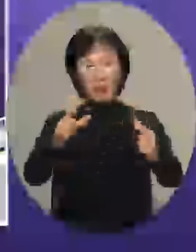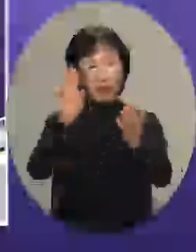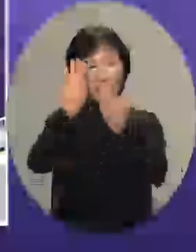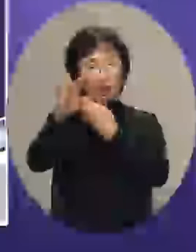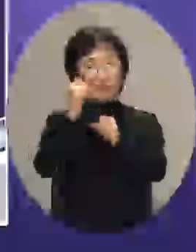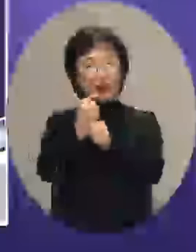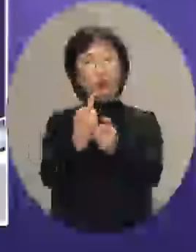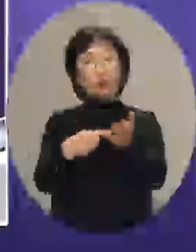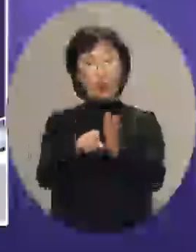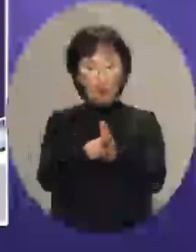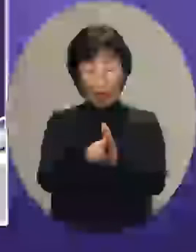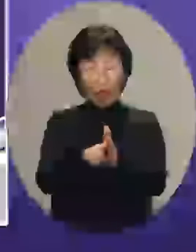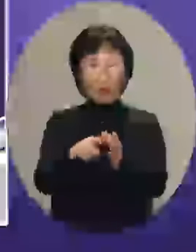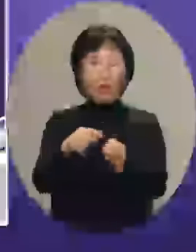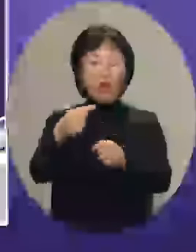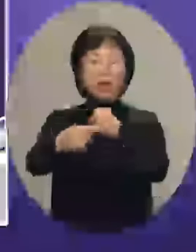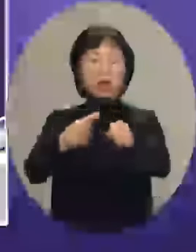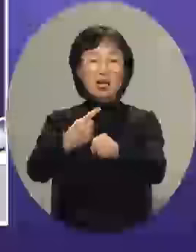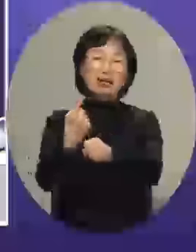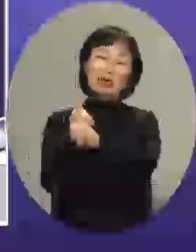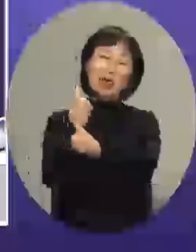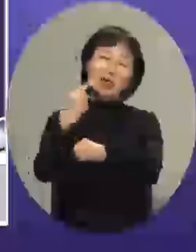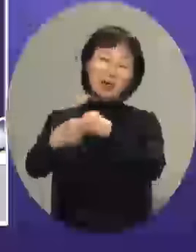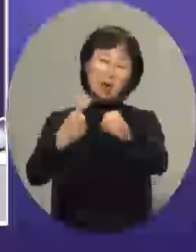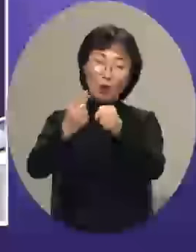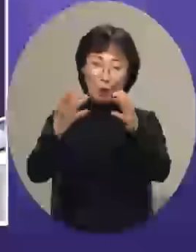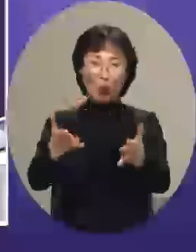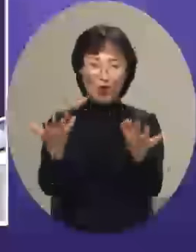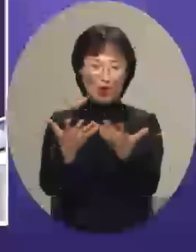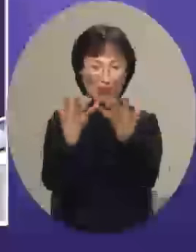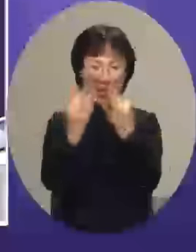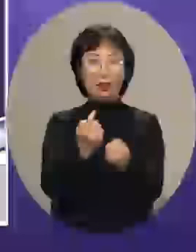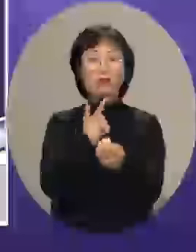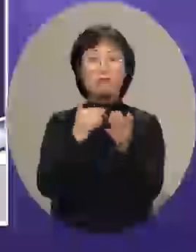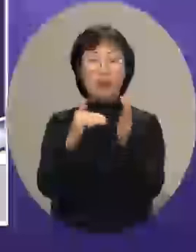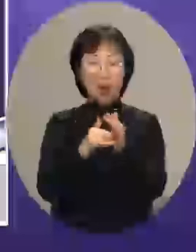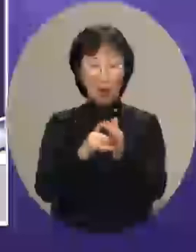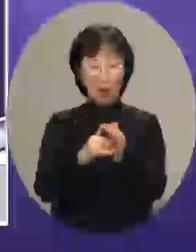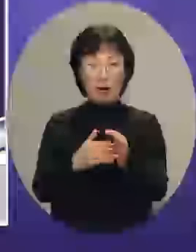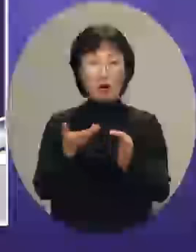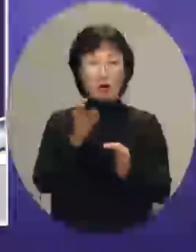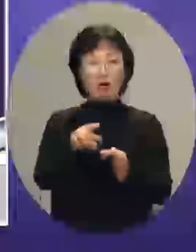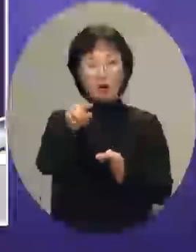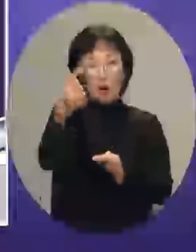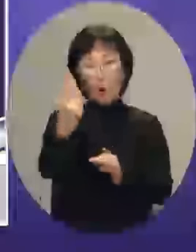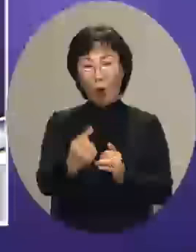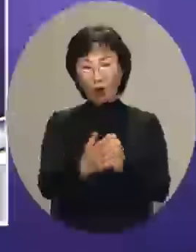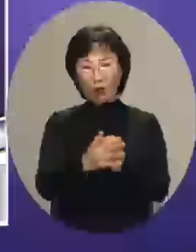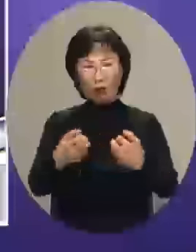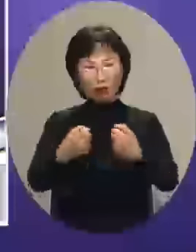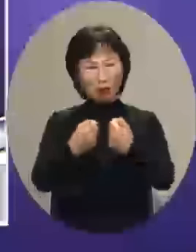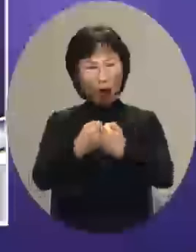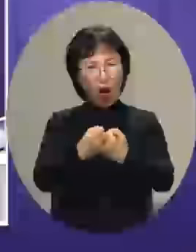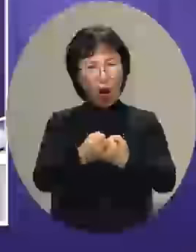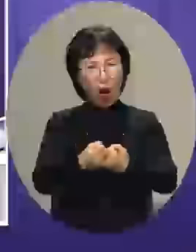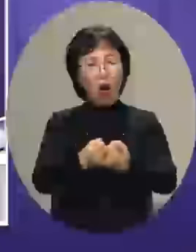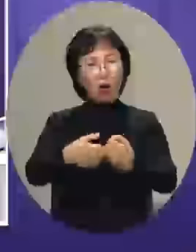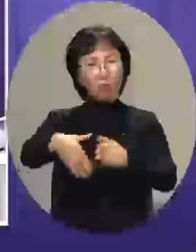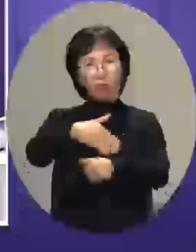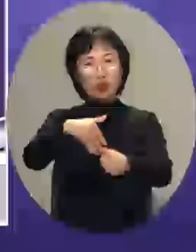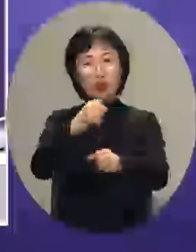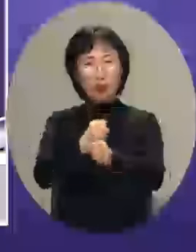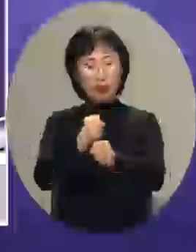만들어보자. 불과 작년 1년 동안에 그 많은 일을 했잖아요. 그런데 여기 와서도 싸움판 벌리면서도 지금 이성윤 후보